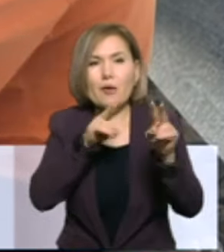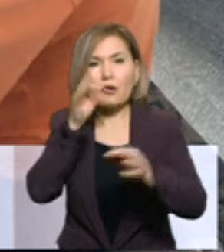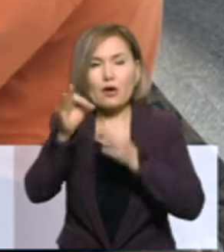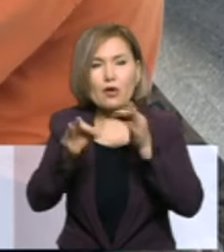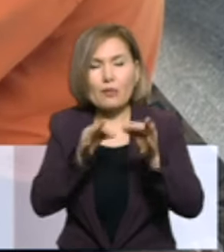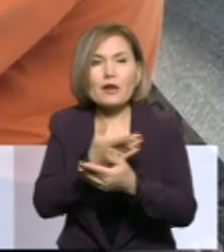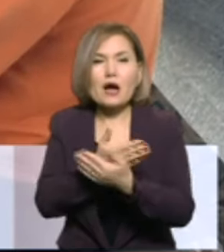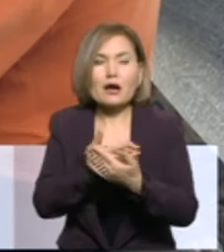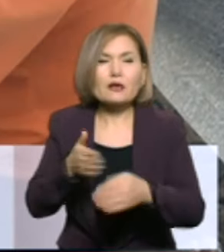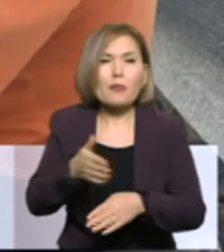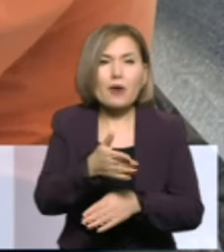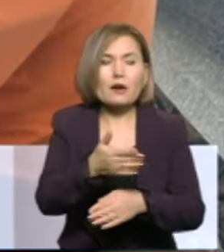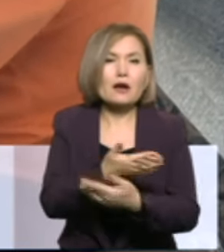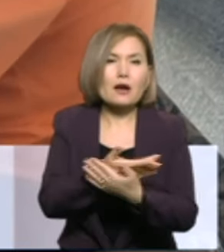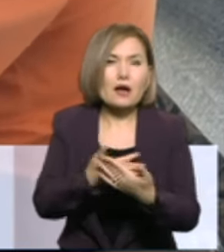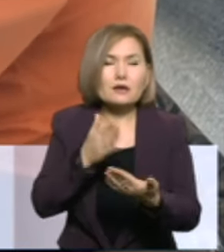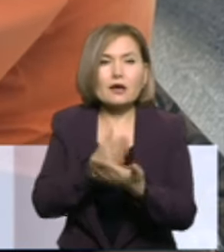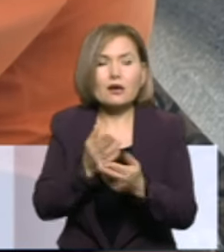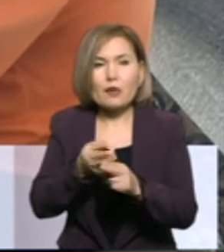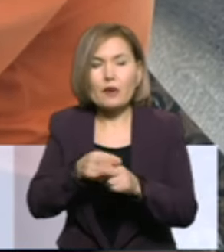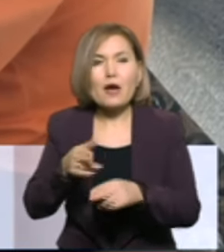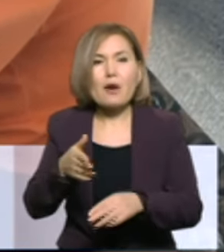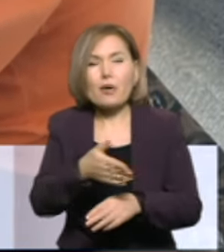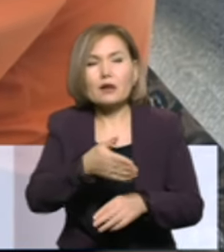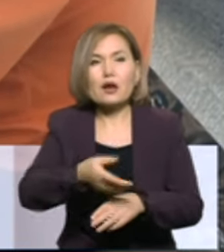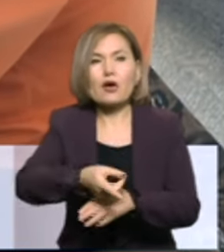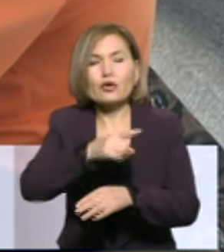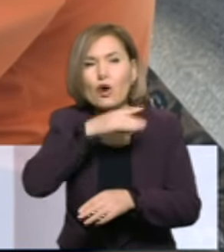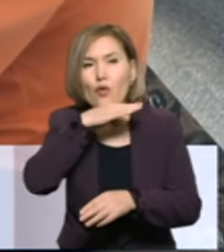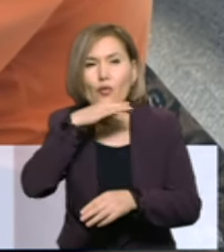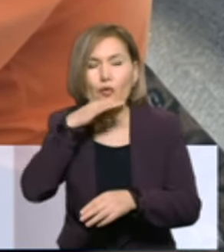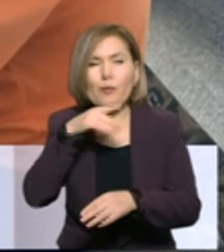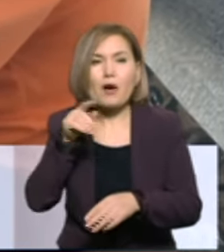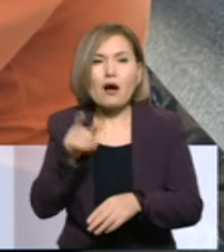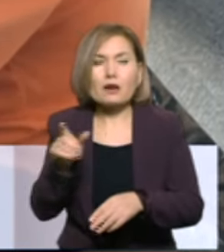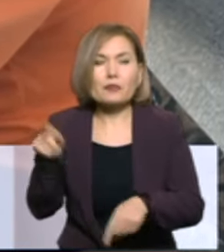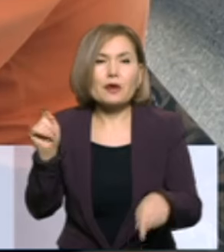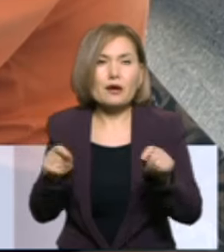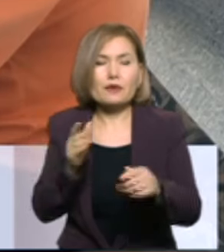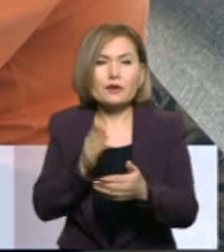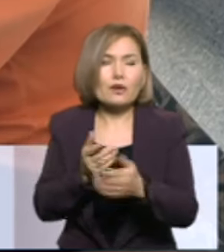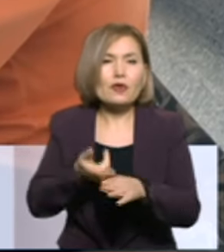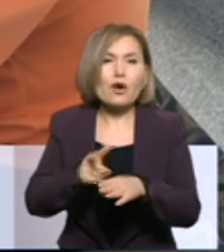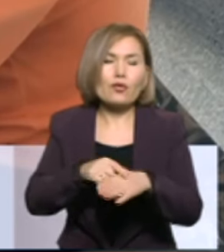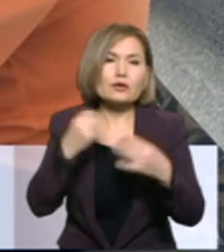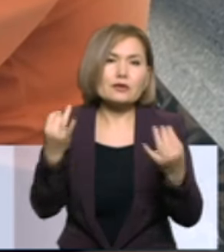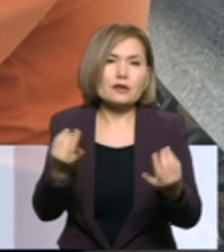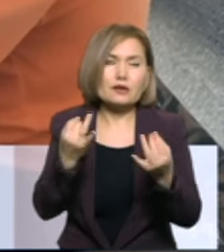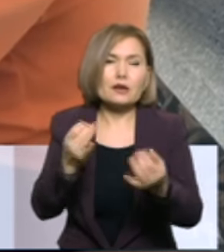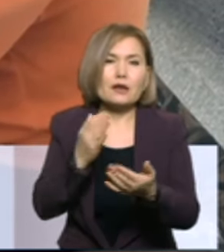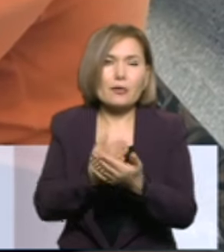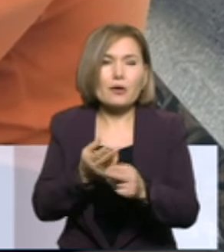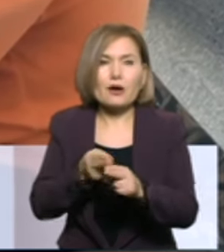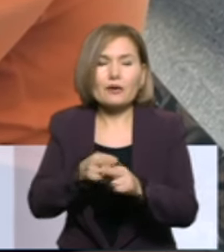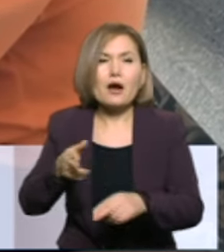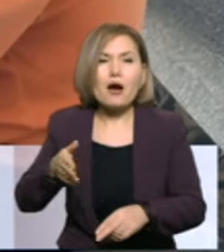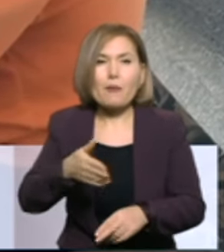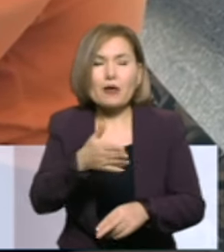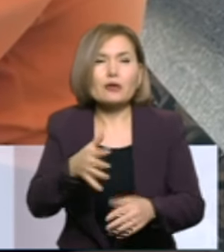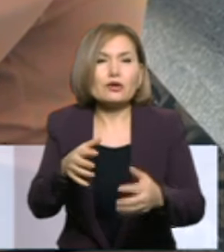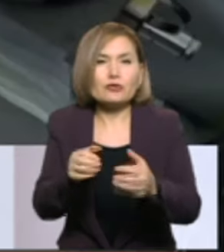balıktın tür-tür kezdeset. Sonduktan balıkçılar da köp. Bul ispen ondağan jıldar boyu aynalıssam da karmakka olja tüskende däl bala